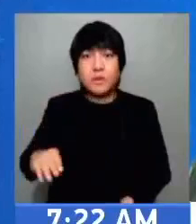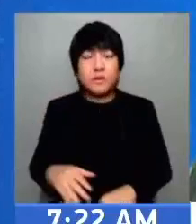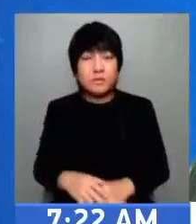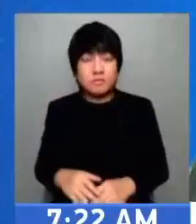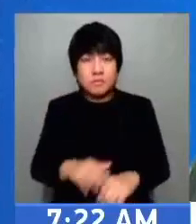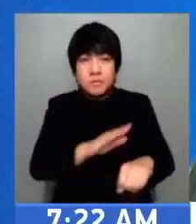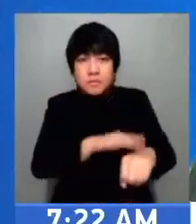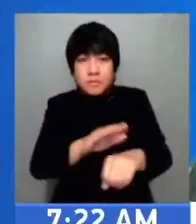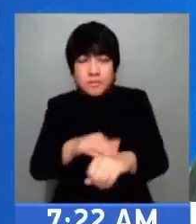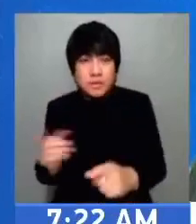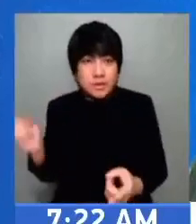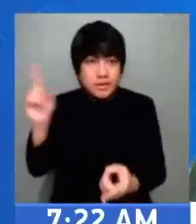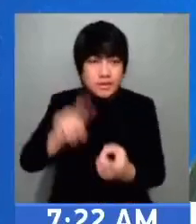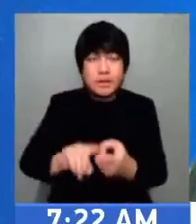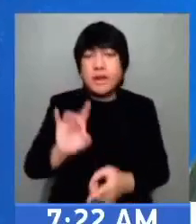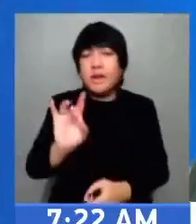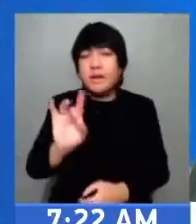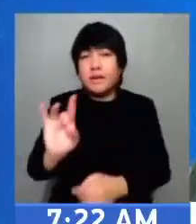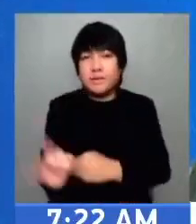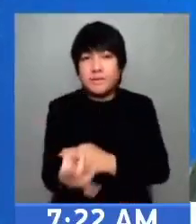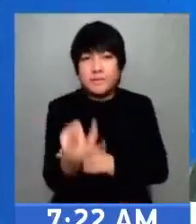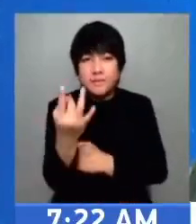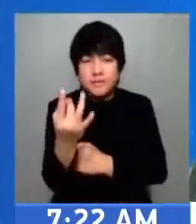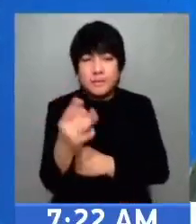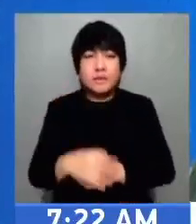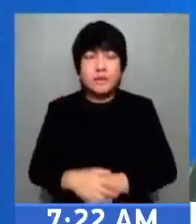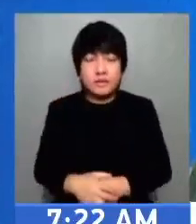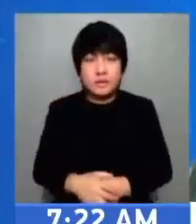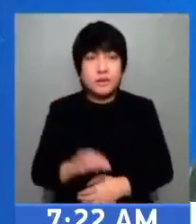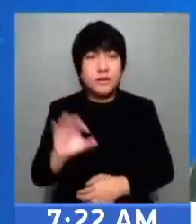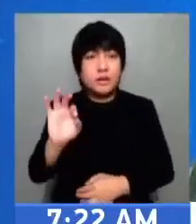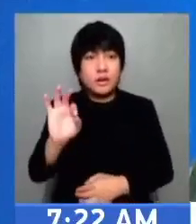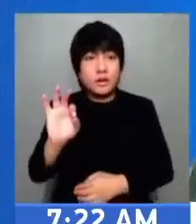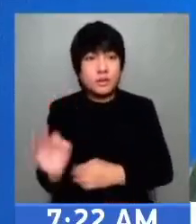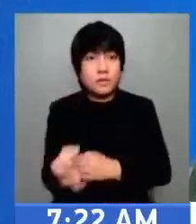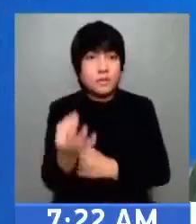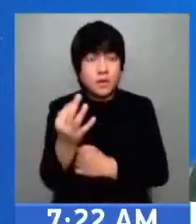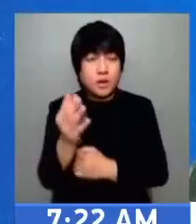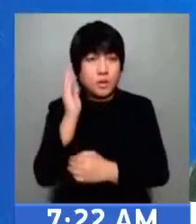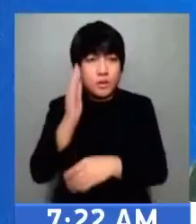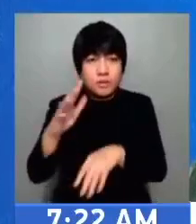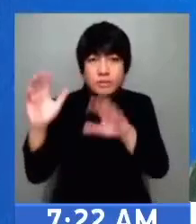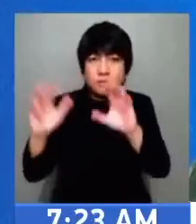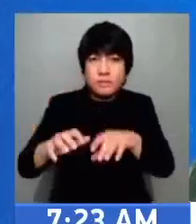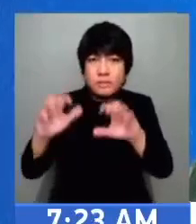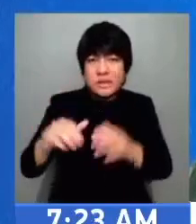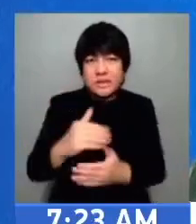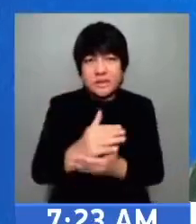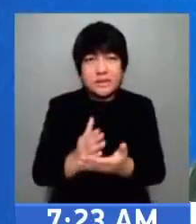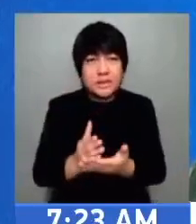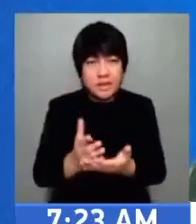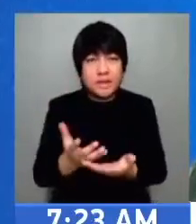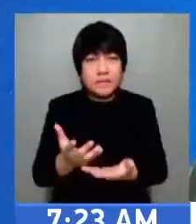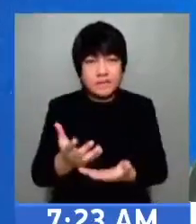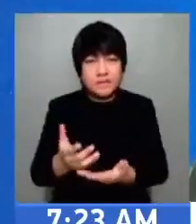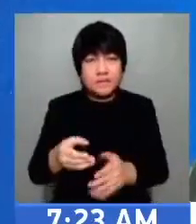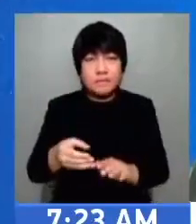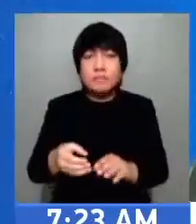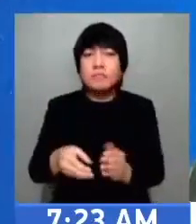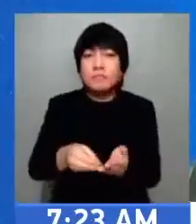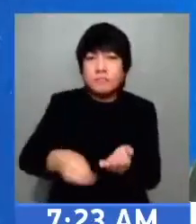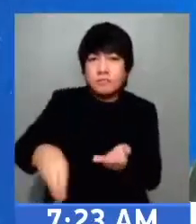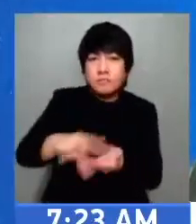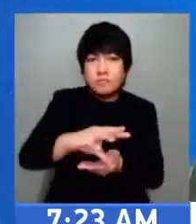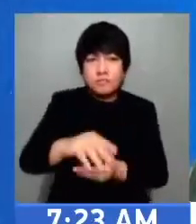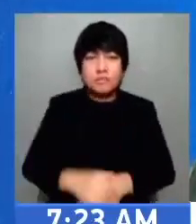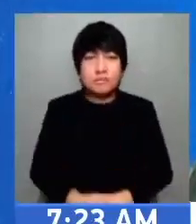umaga. Samantala, hanggang alas 9 naman ng umaga, epektibo ang rainfall advisory sa ilang bahagi ng Sorsogon. Shear line na nagdadala